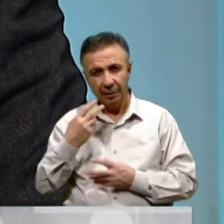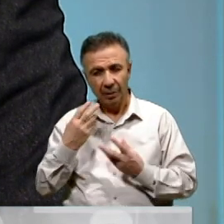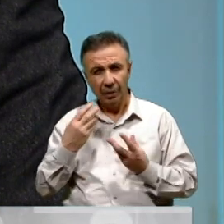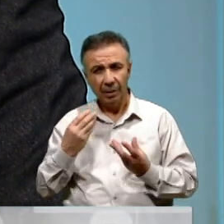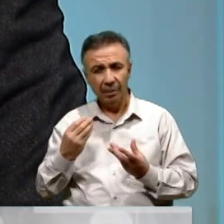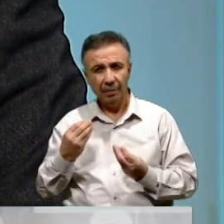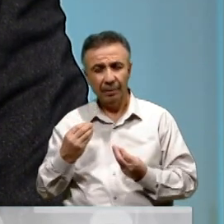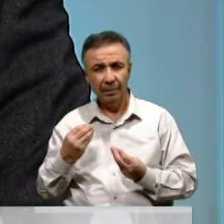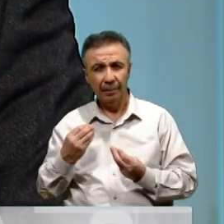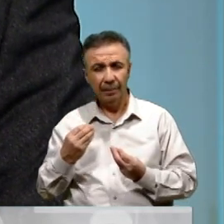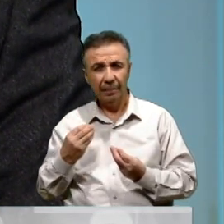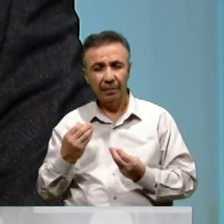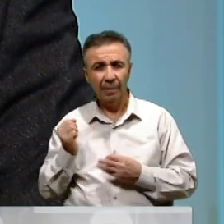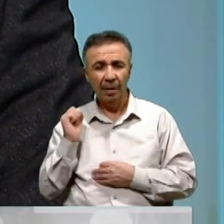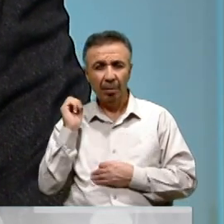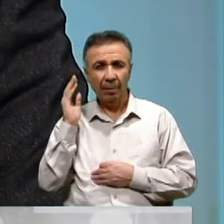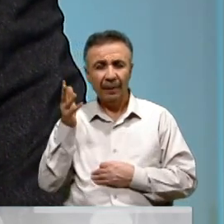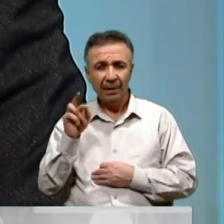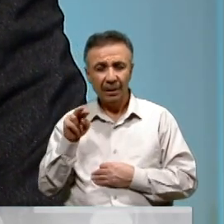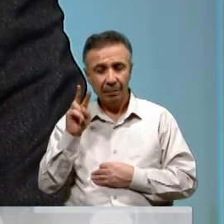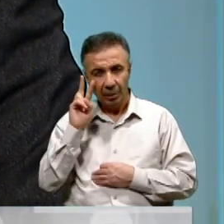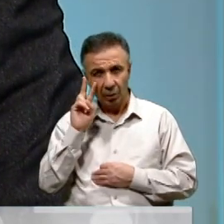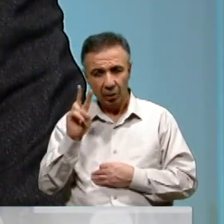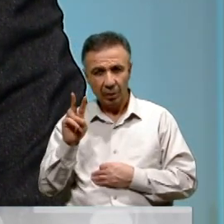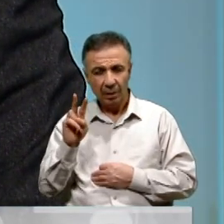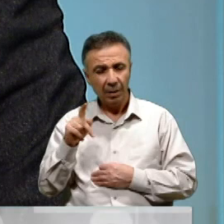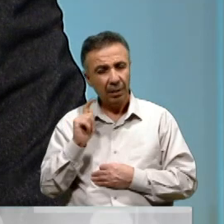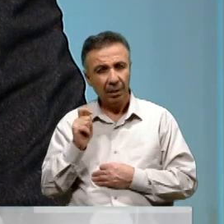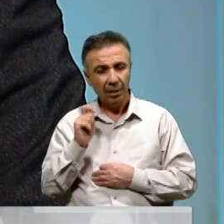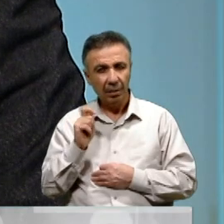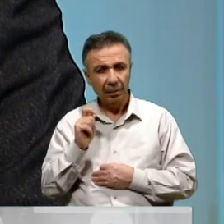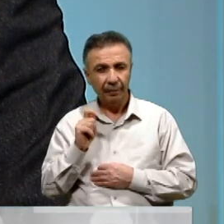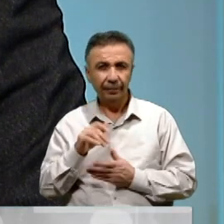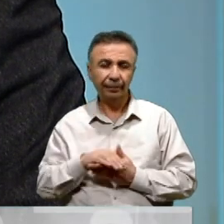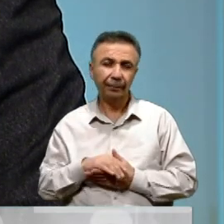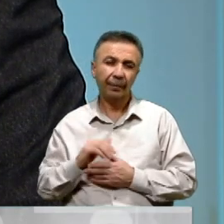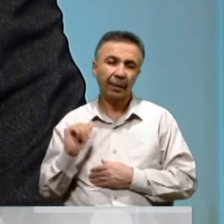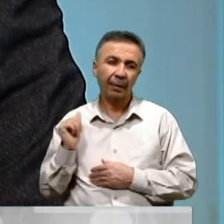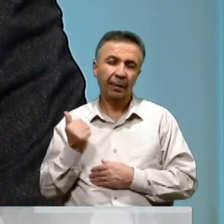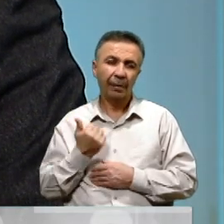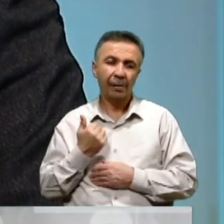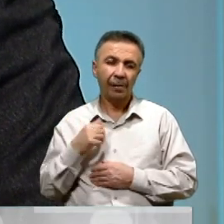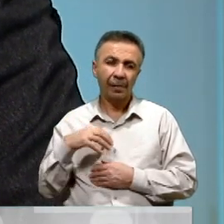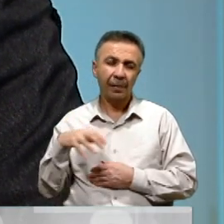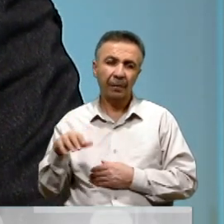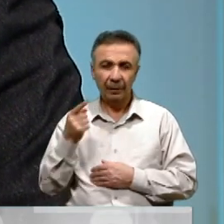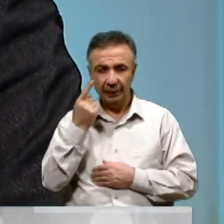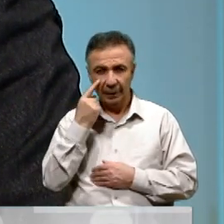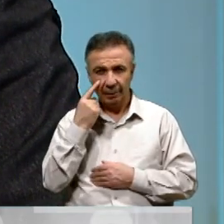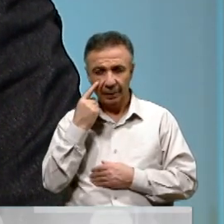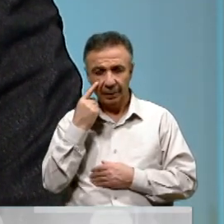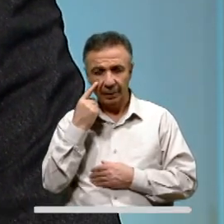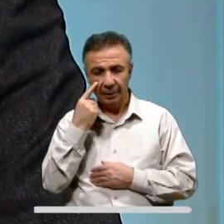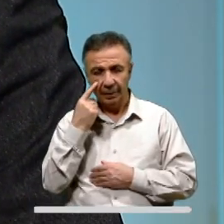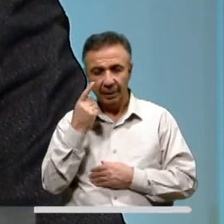bir fazlalık gibi görünse de esasında büyük önemli bir kısmı